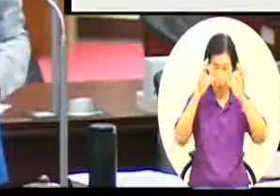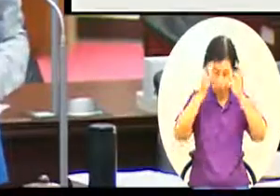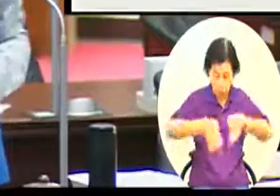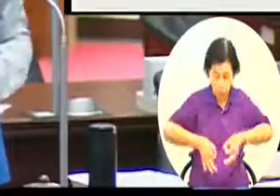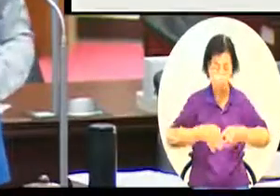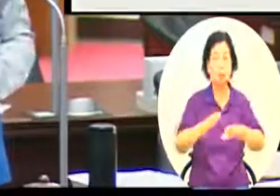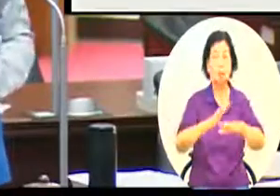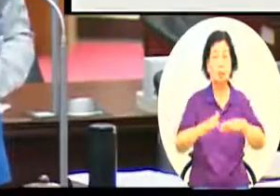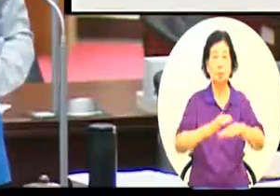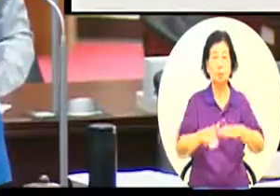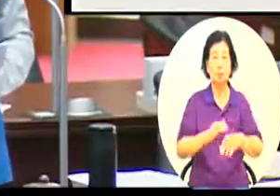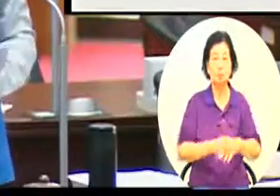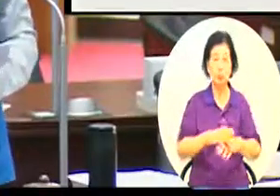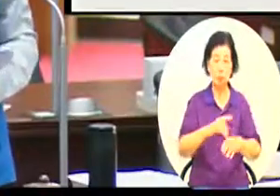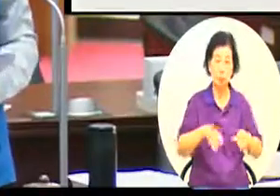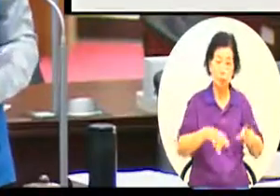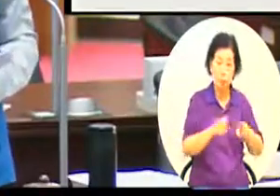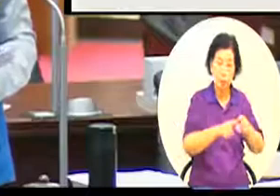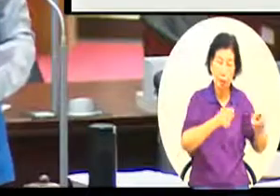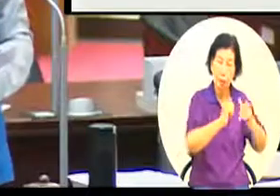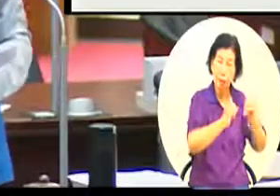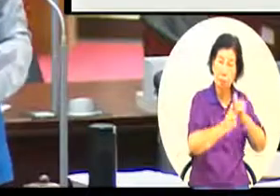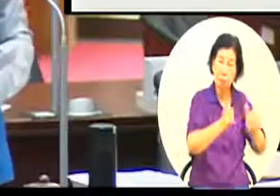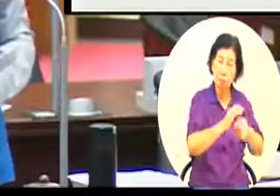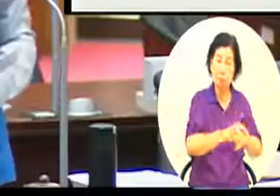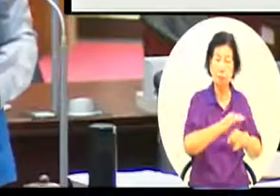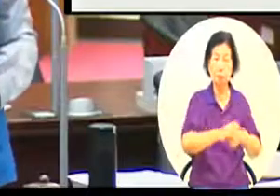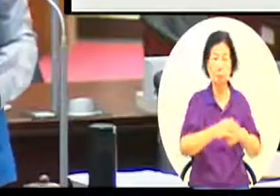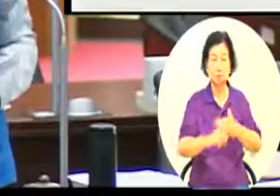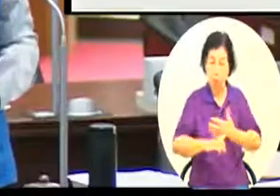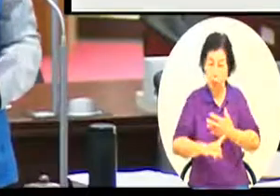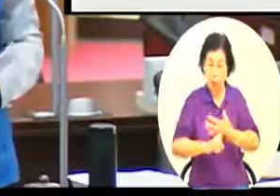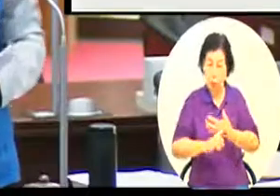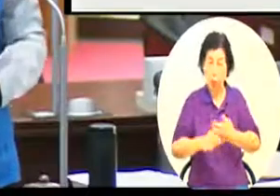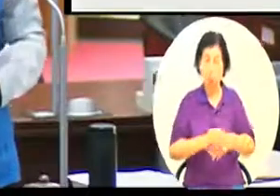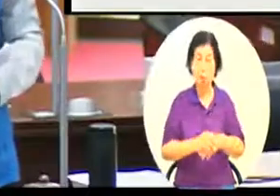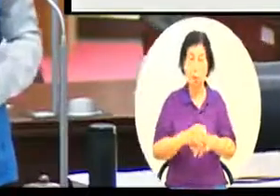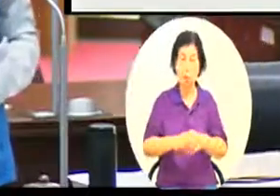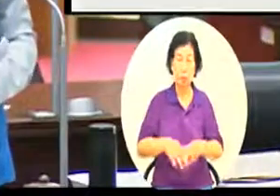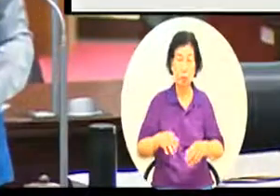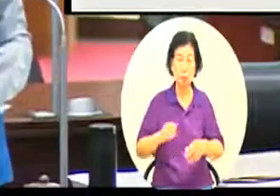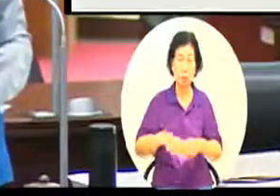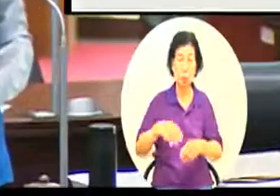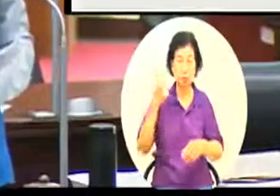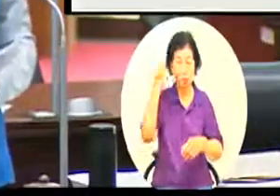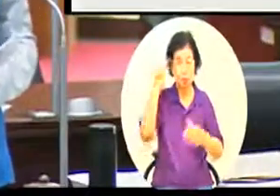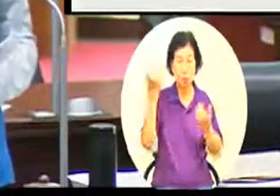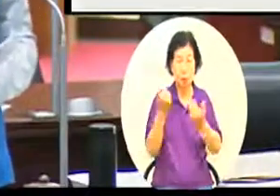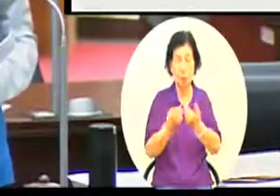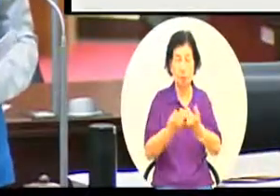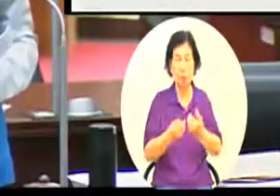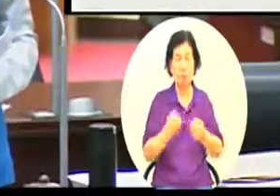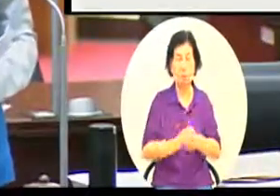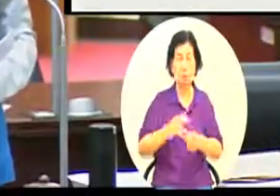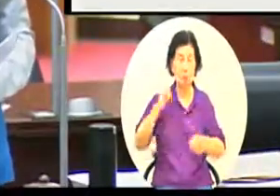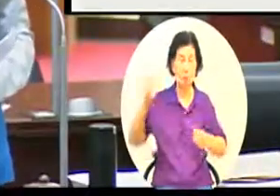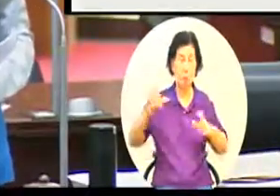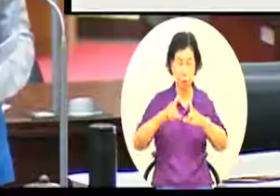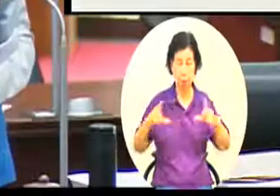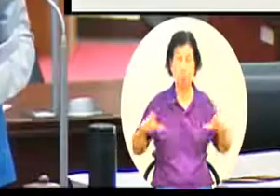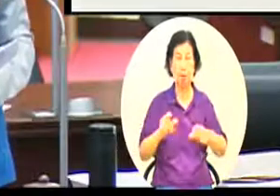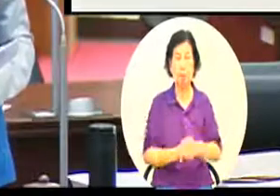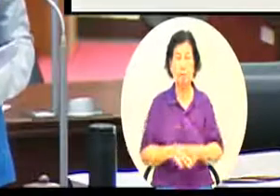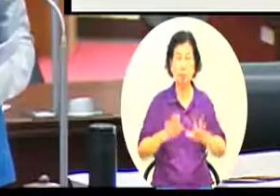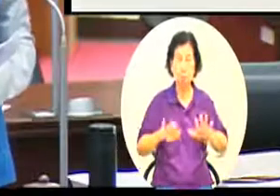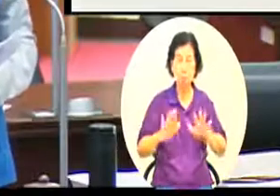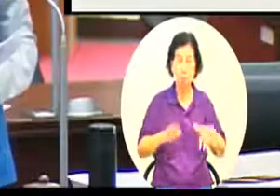社会大众对一立修、这么紧张呢、反弹声音这么大呢？一线型的一立一修、